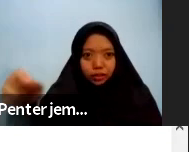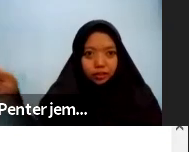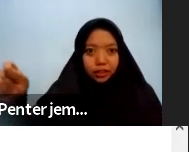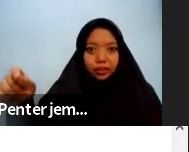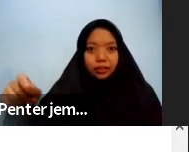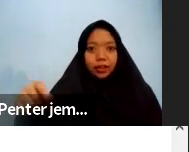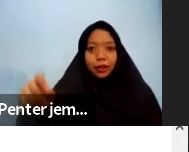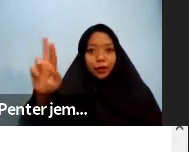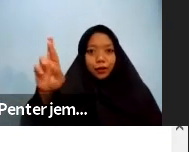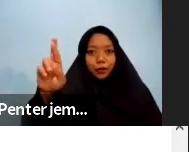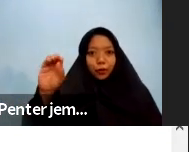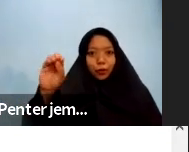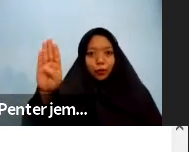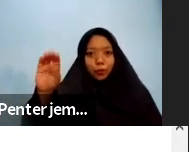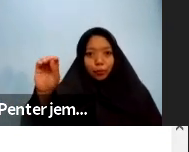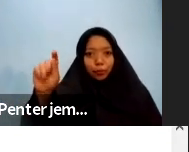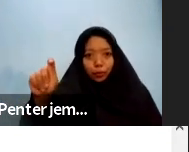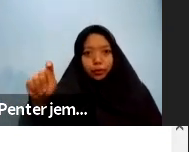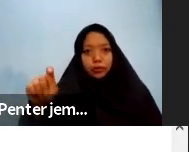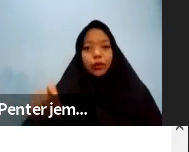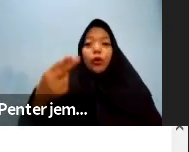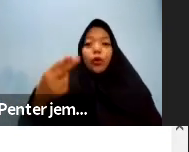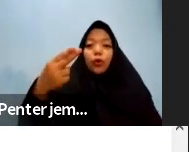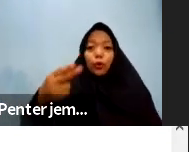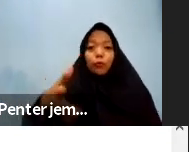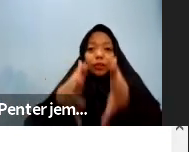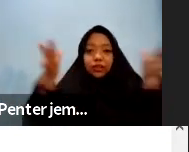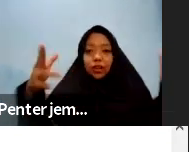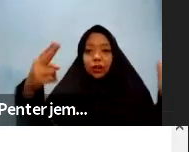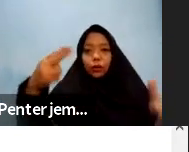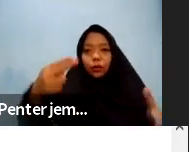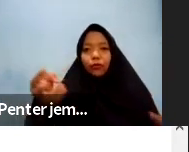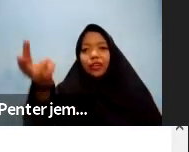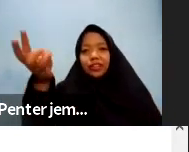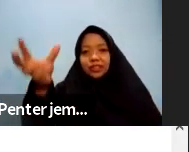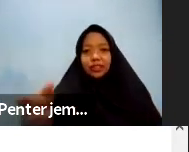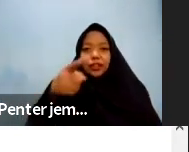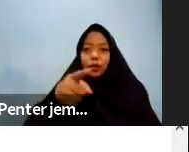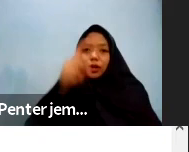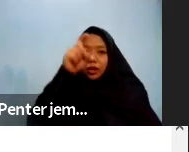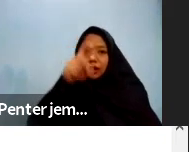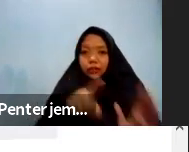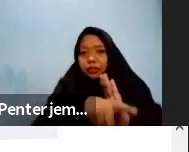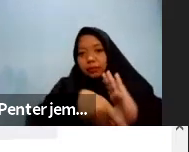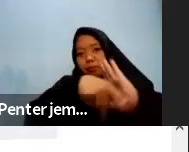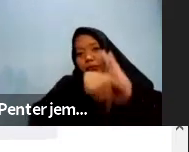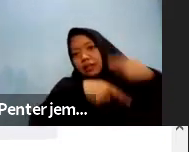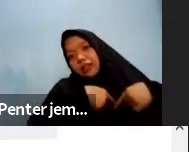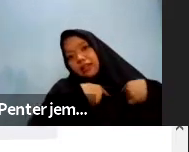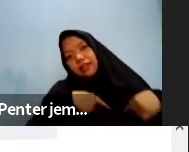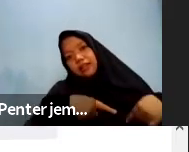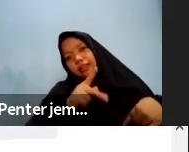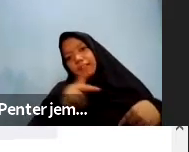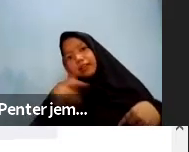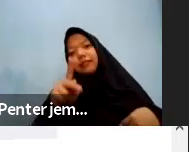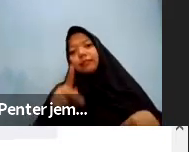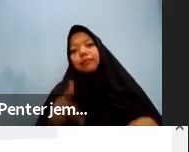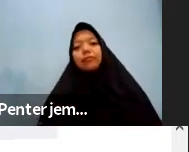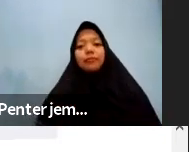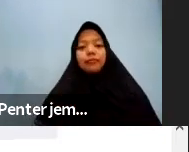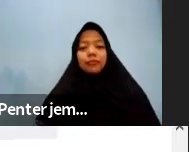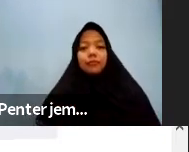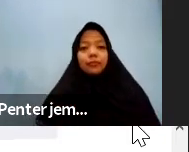mana mobil itu diperhatikan betul-betul untuk diklik sehingga nanti Bapak Ibu bisa aman masuk kesini Hai